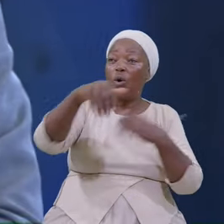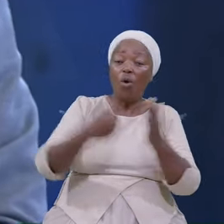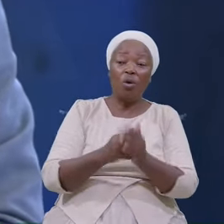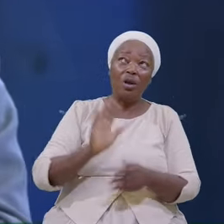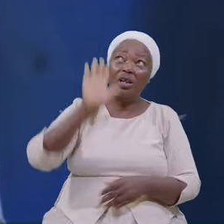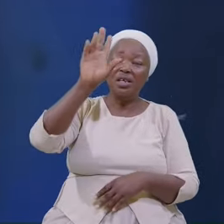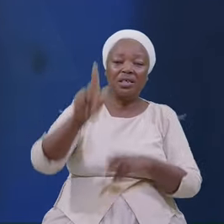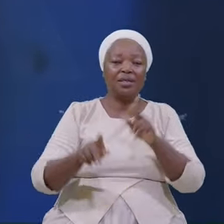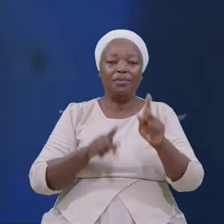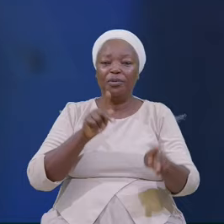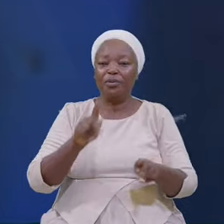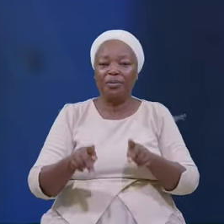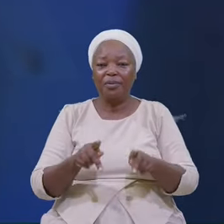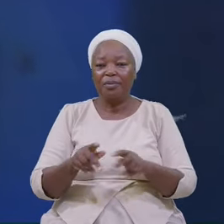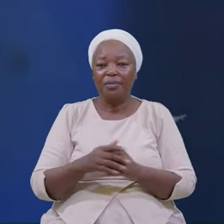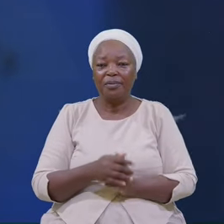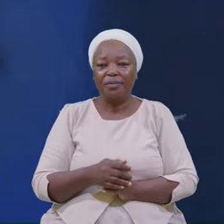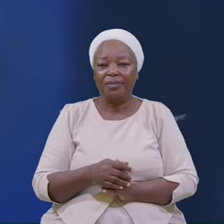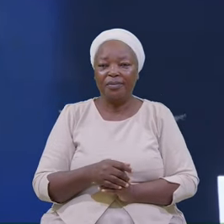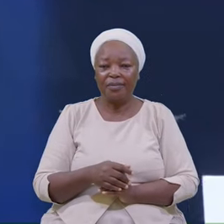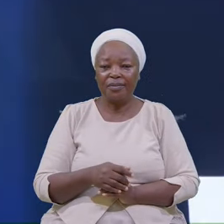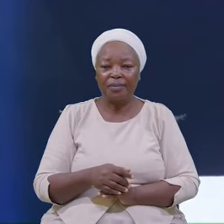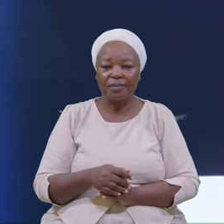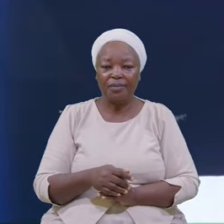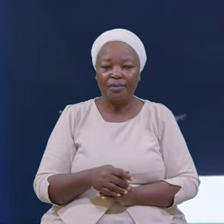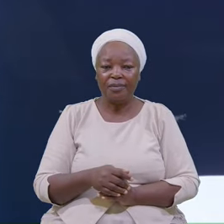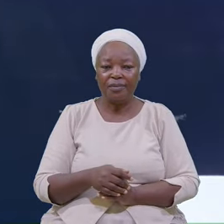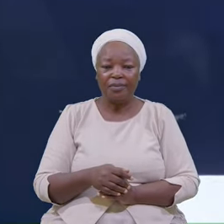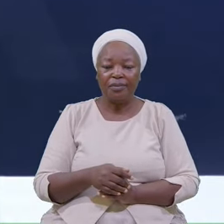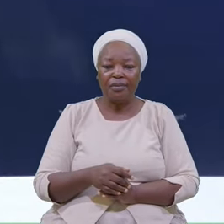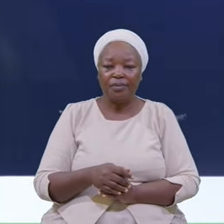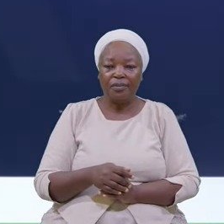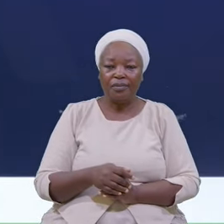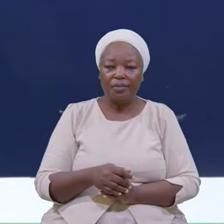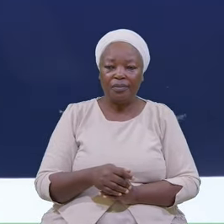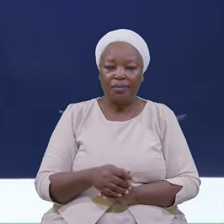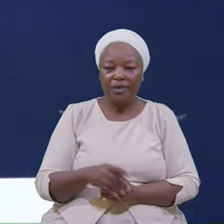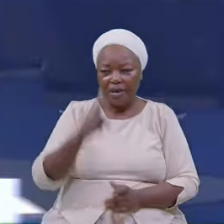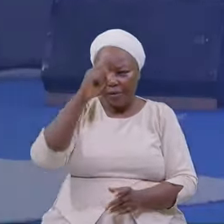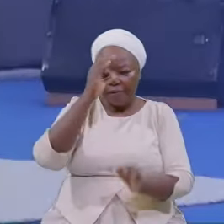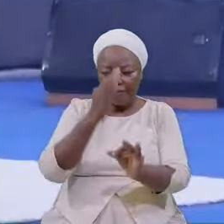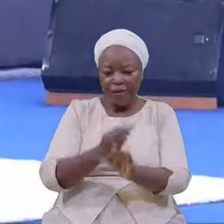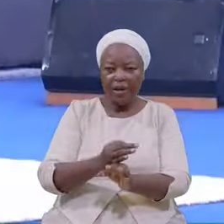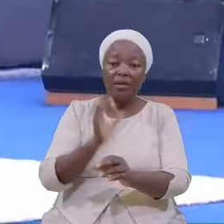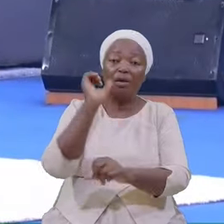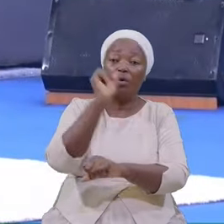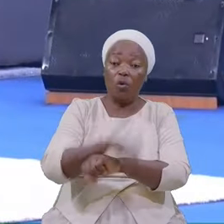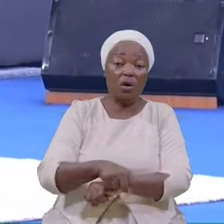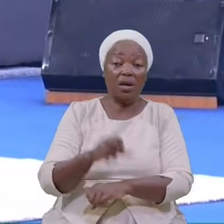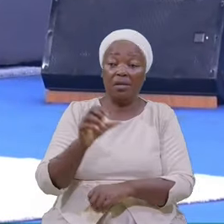La foi inébranlable en Christ, le vainqueur dans tous ses sujets. La